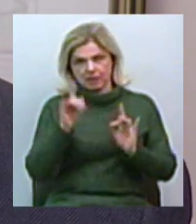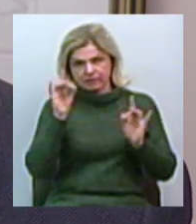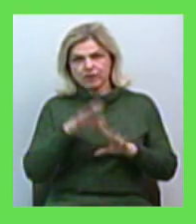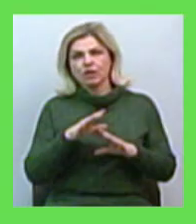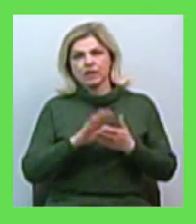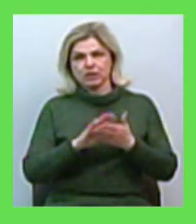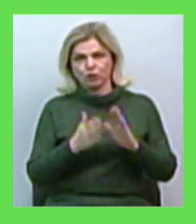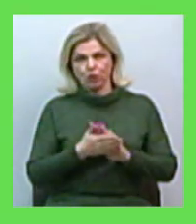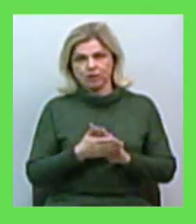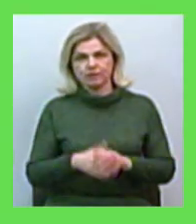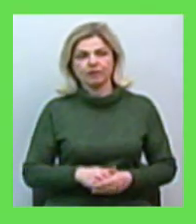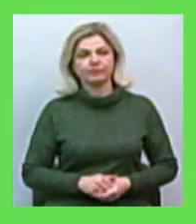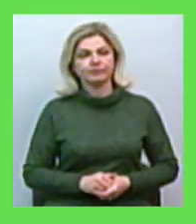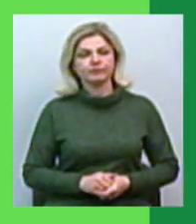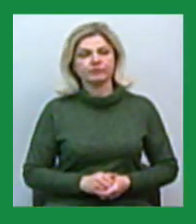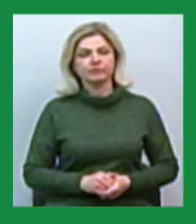ситуацію.